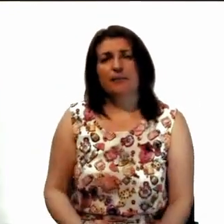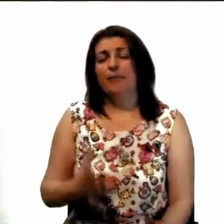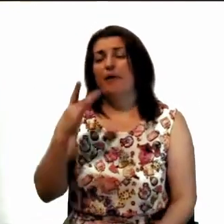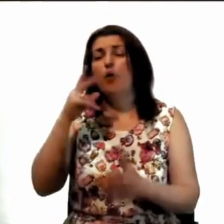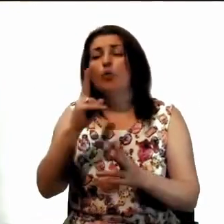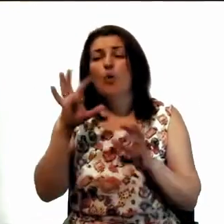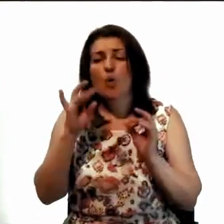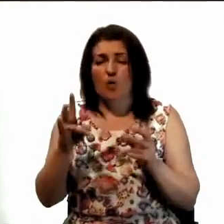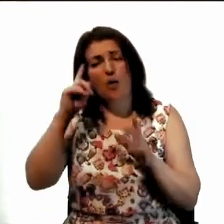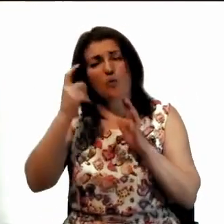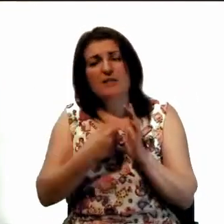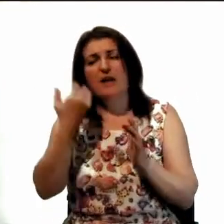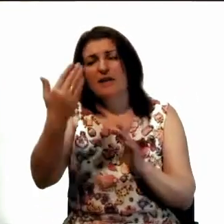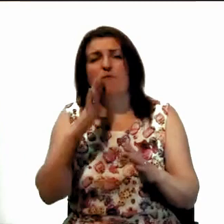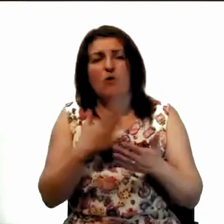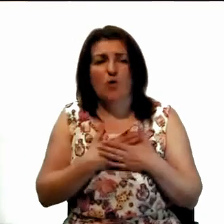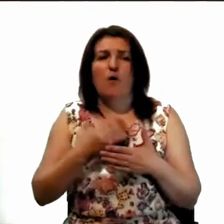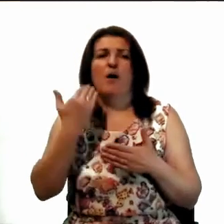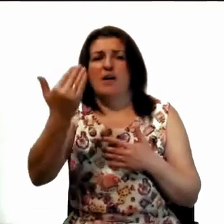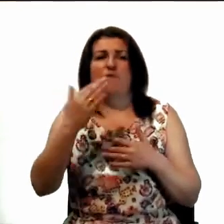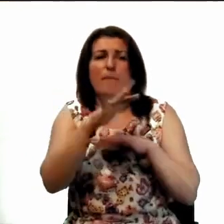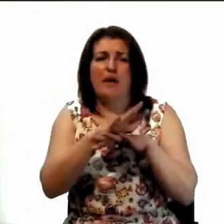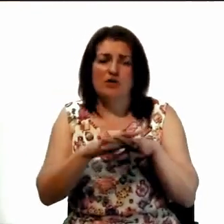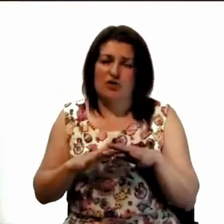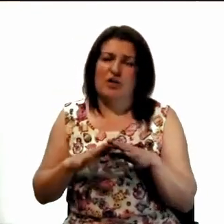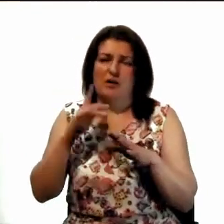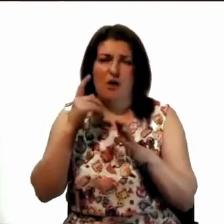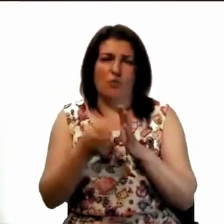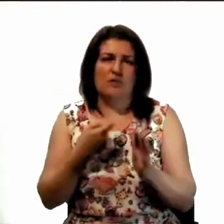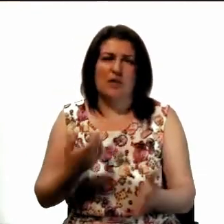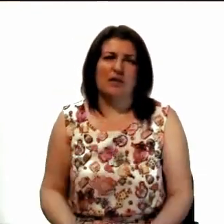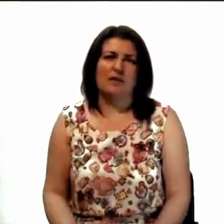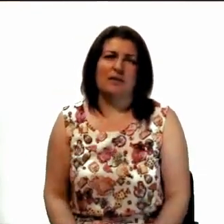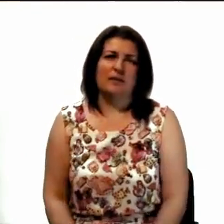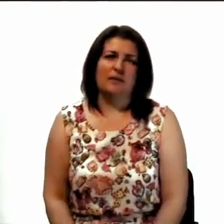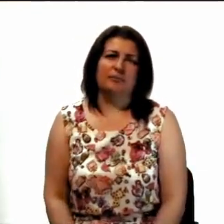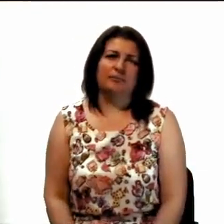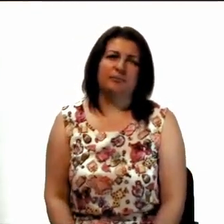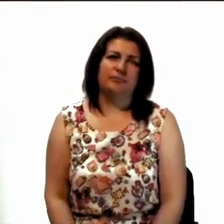Кто Он? Познать Его любовь, Его прощение познать.